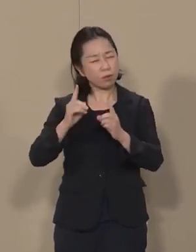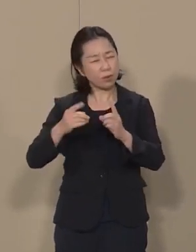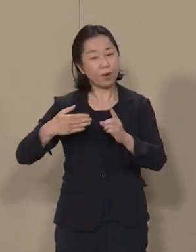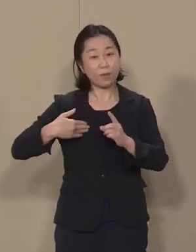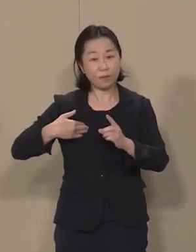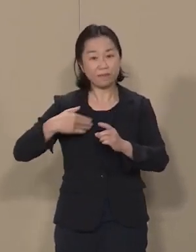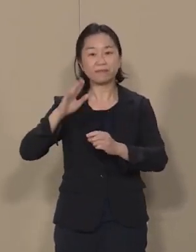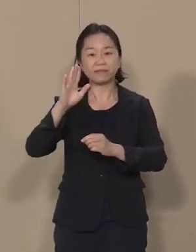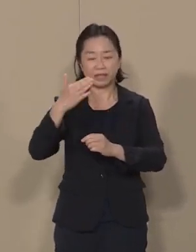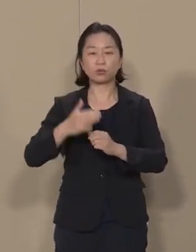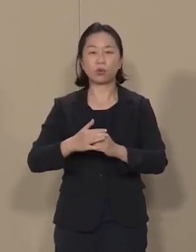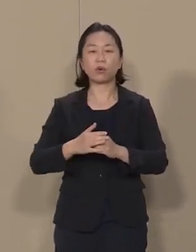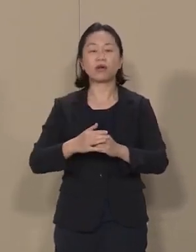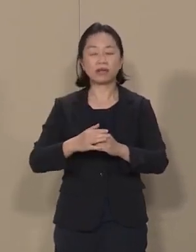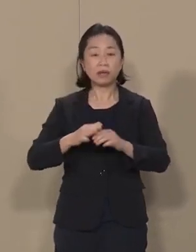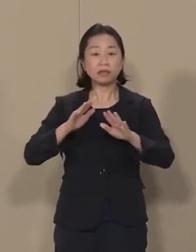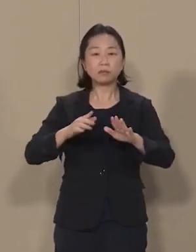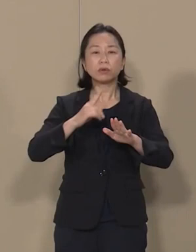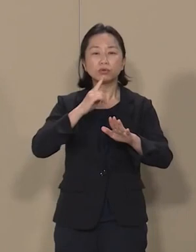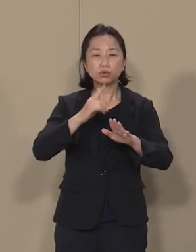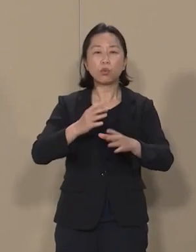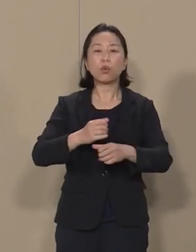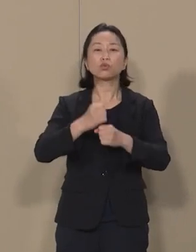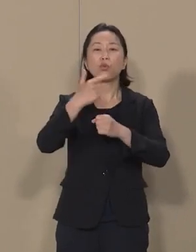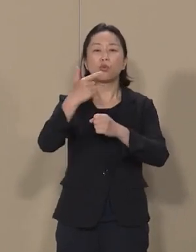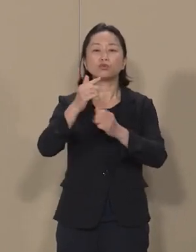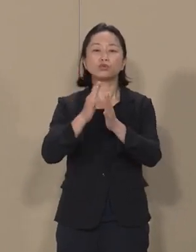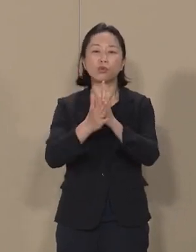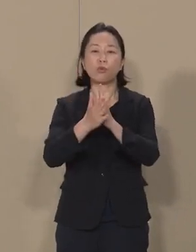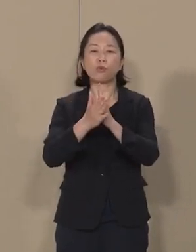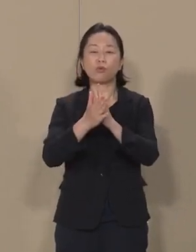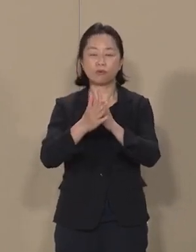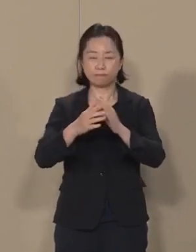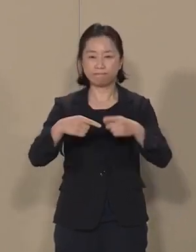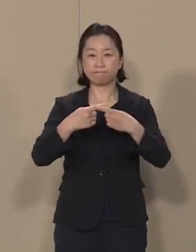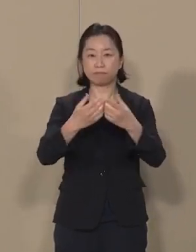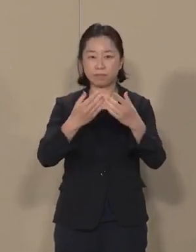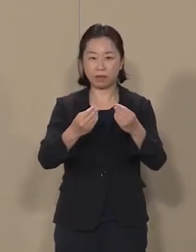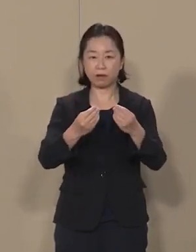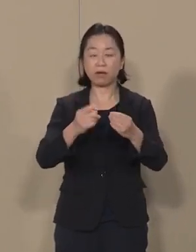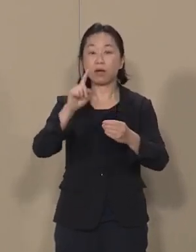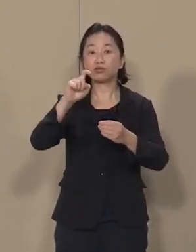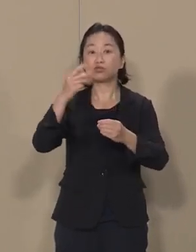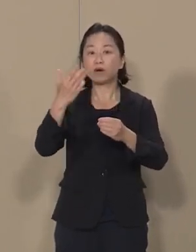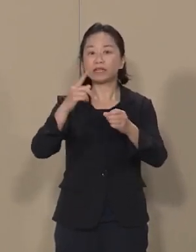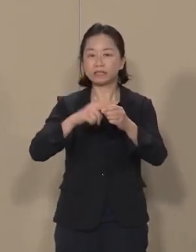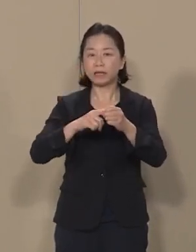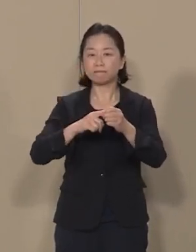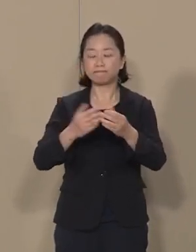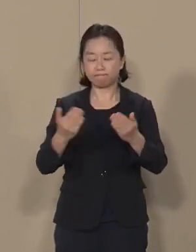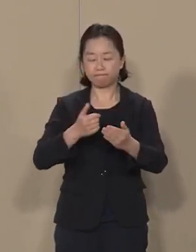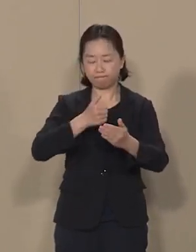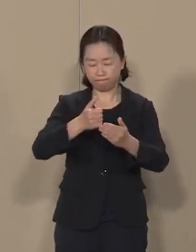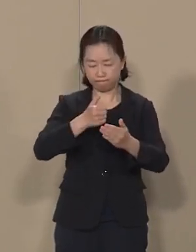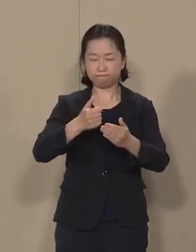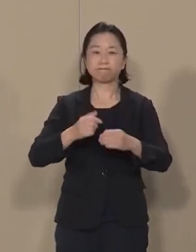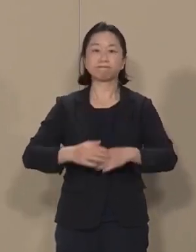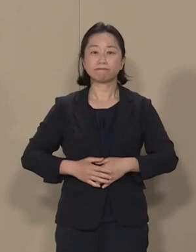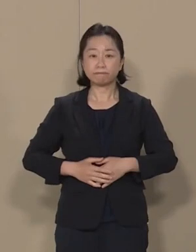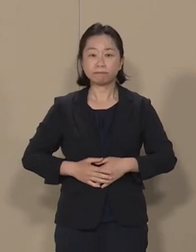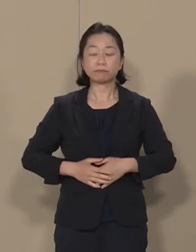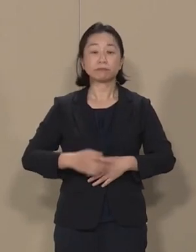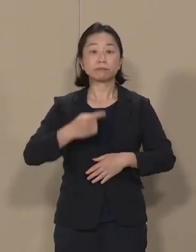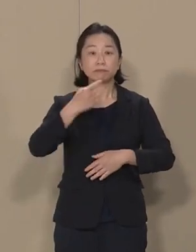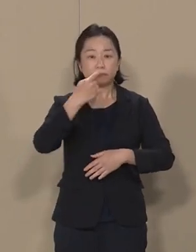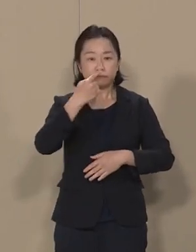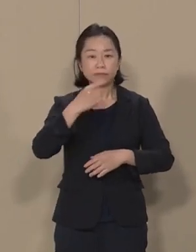わからないんですが乳所今の総務省というところに努めて18年間公務員をやっていました私は